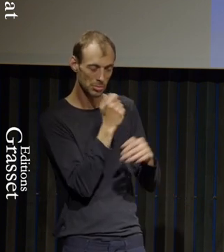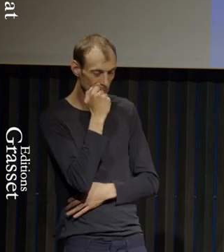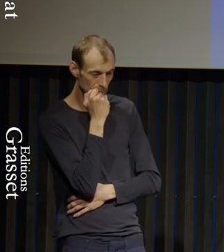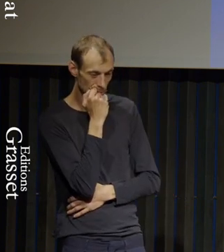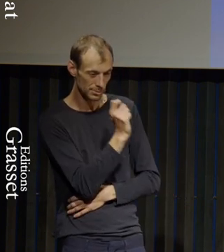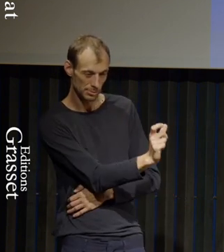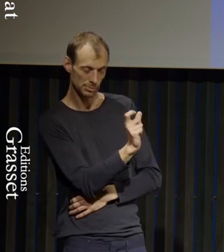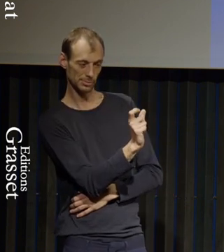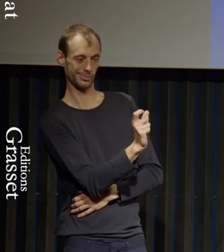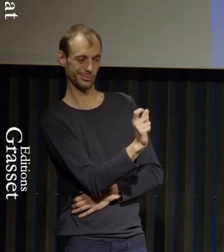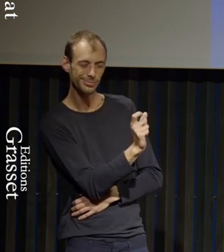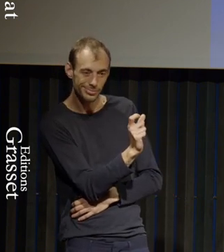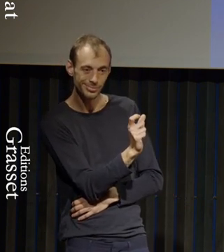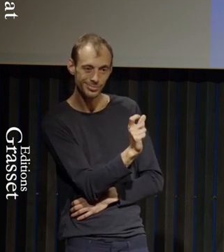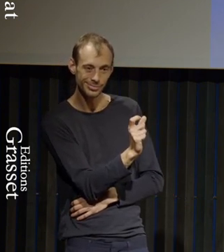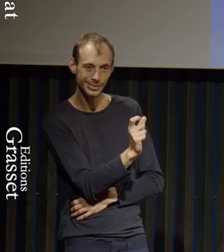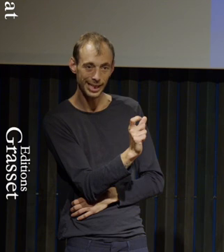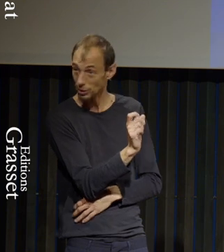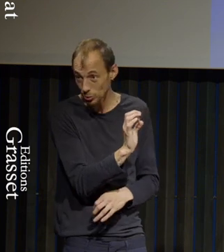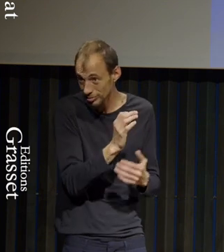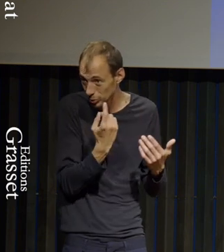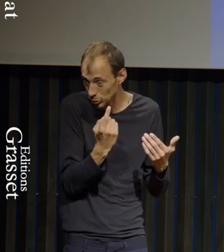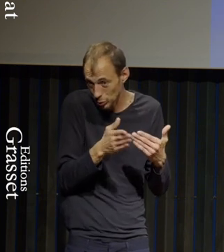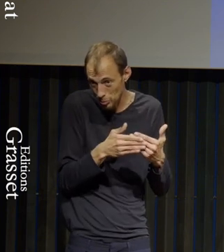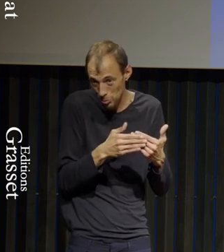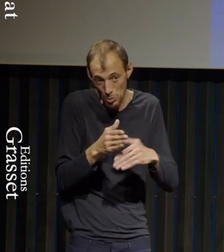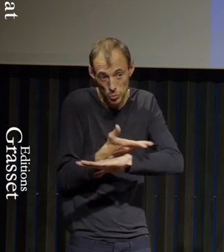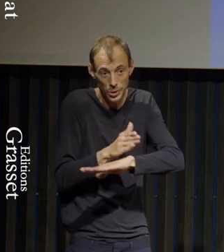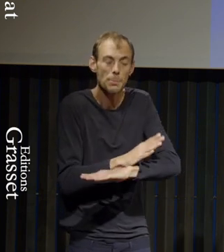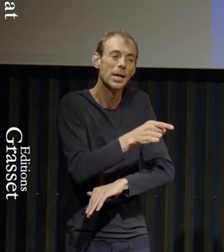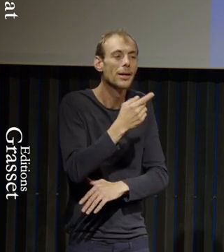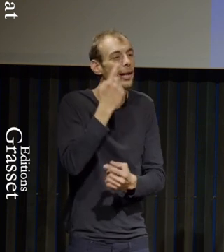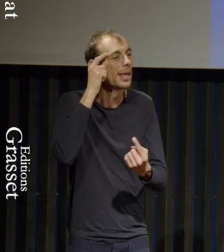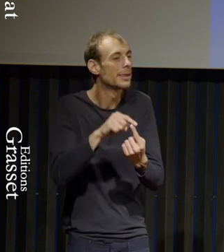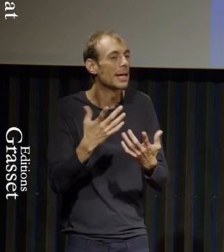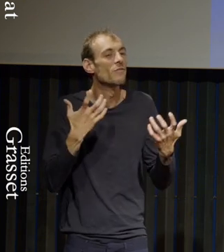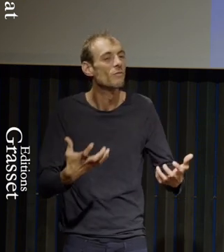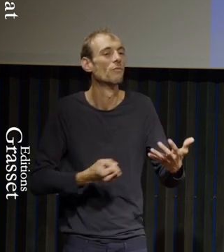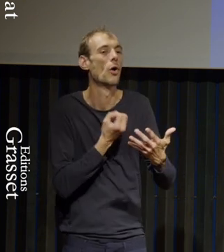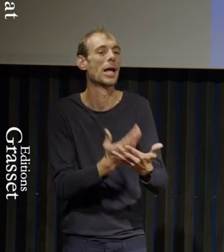Qui encore une fois n'est pas étranger à la poésie, même s'il ne fait pas œuvre. Nos patients ne sont pas